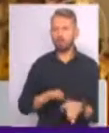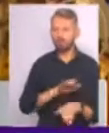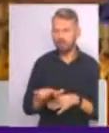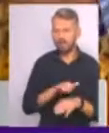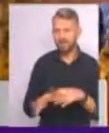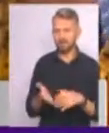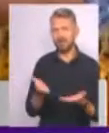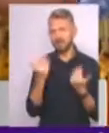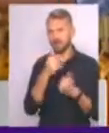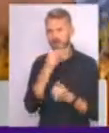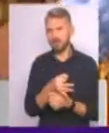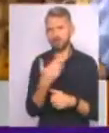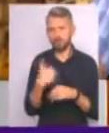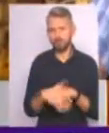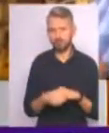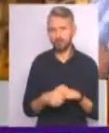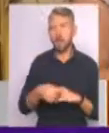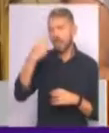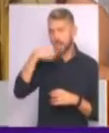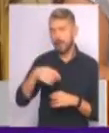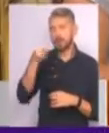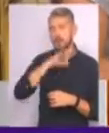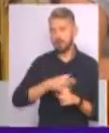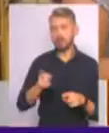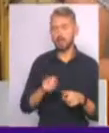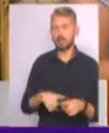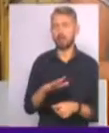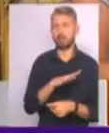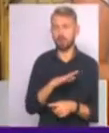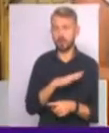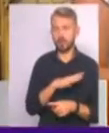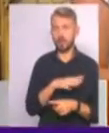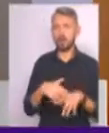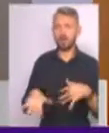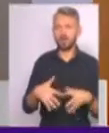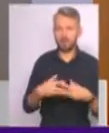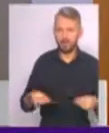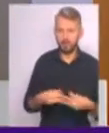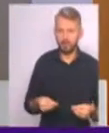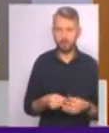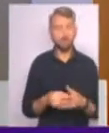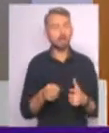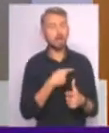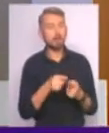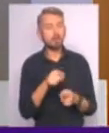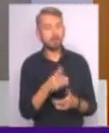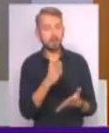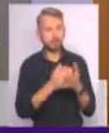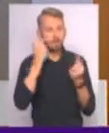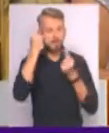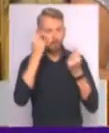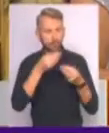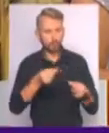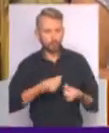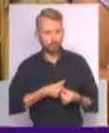ну, давайте скажемо, ну, що тайська таблетка це були, да, послаблюючі. Конечно, чи, да. Чи... Либо там є психотропні компоненти.